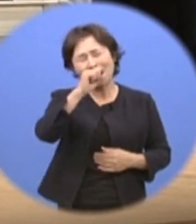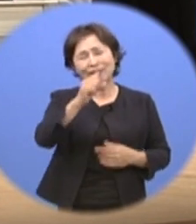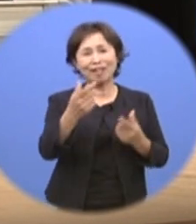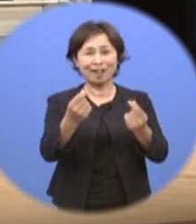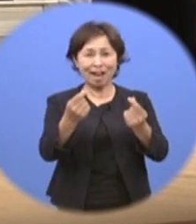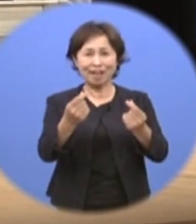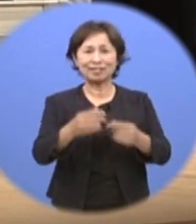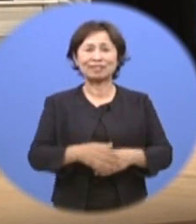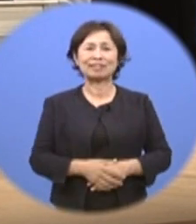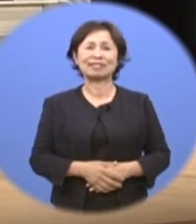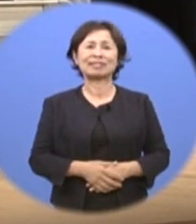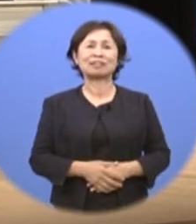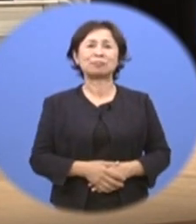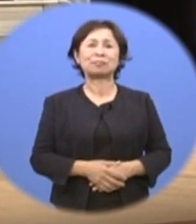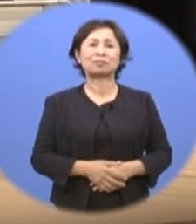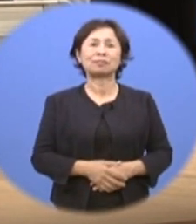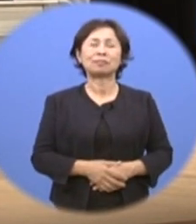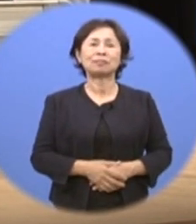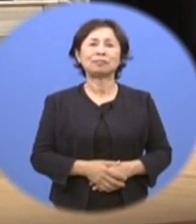やて。